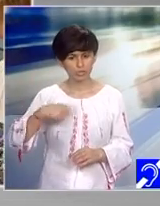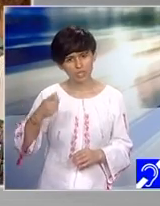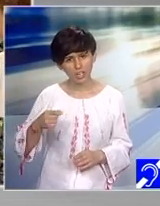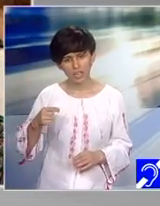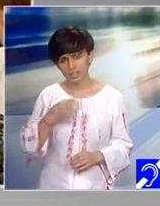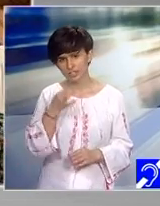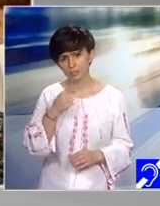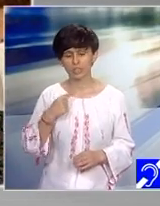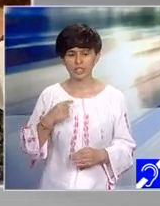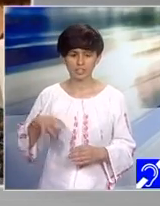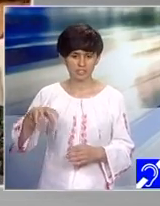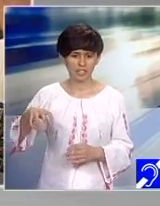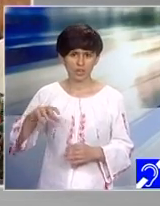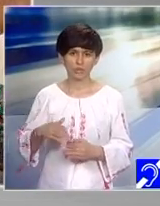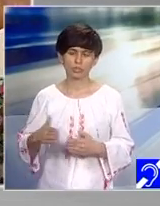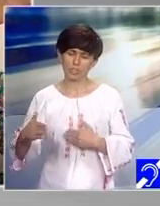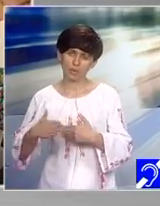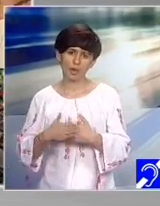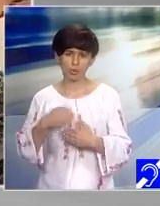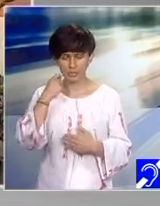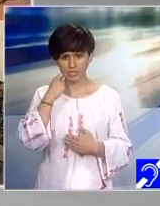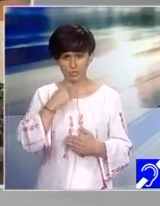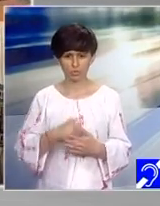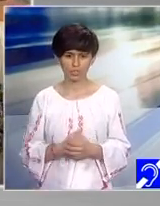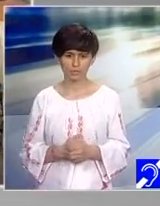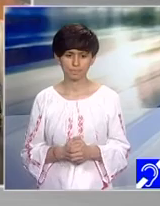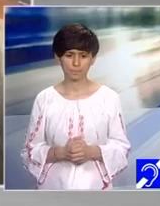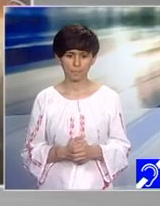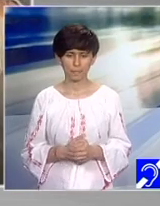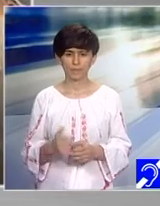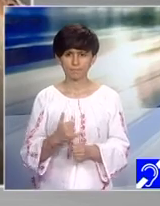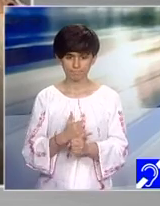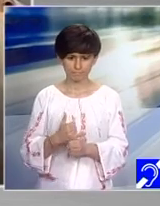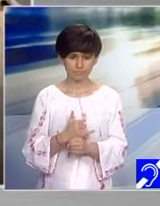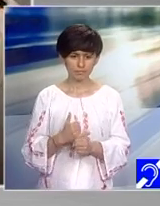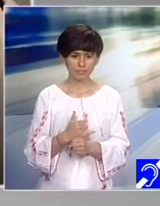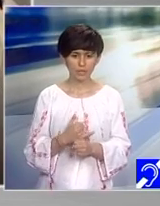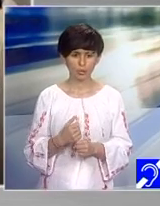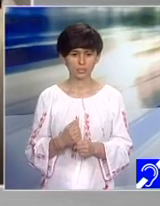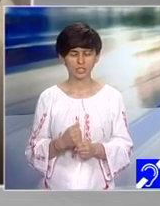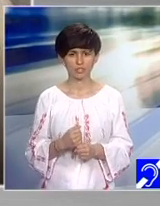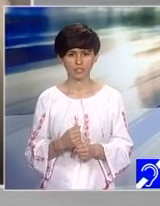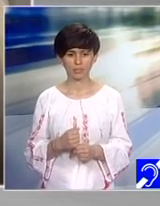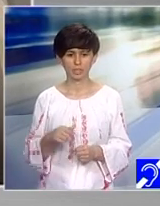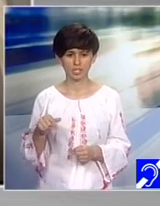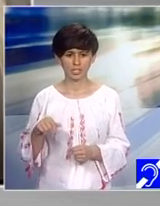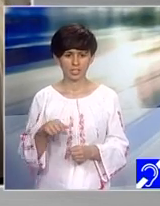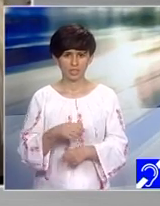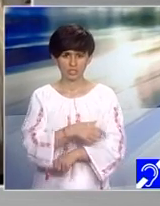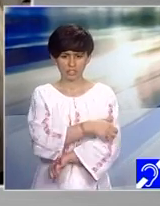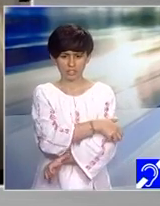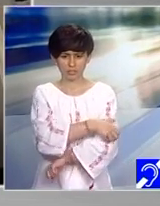înrudită și care ține mai mult de dealurile Clujului. Observăm pui peste cot sau pene peste cot.